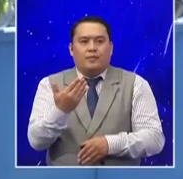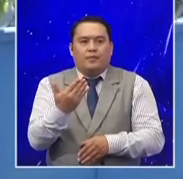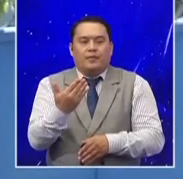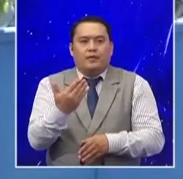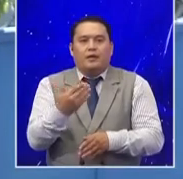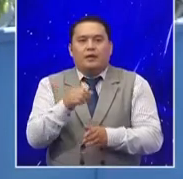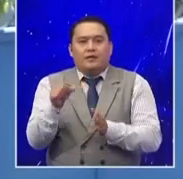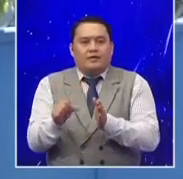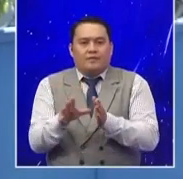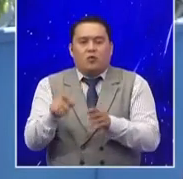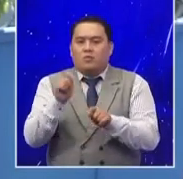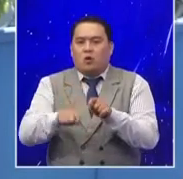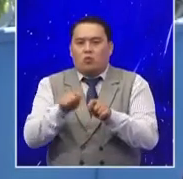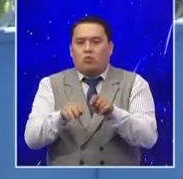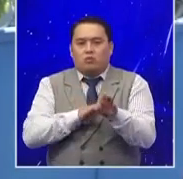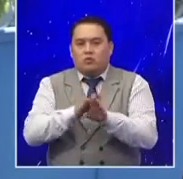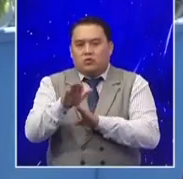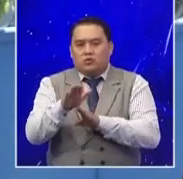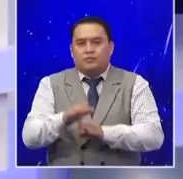оголенное. Необходимо принять меры по изоляции.